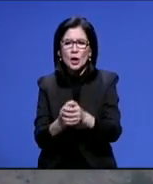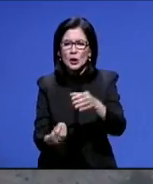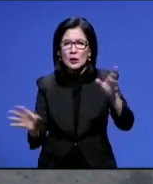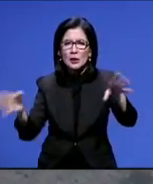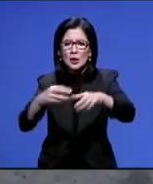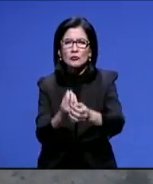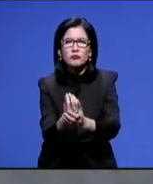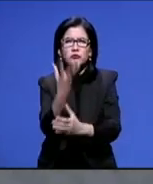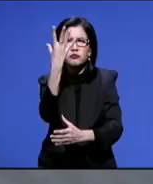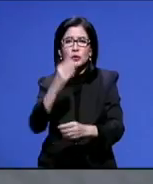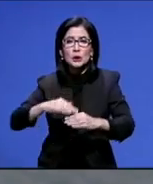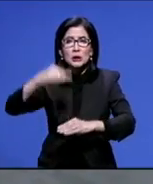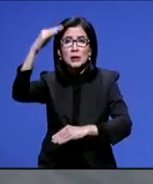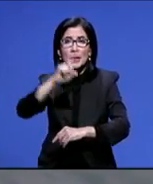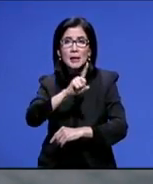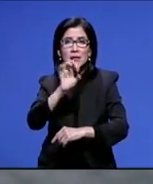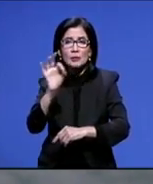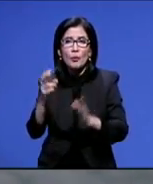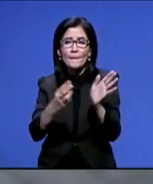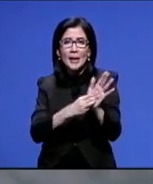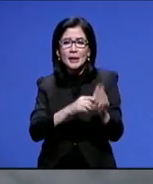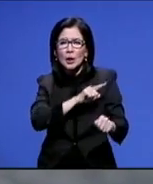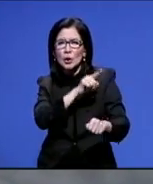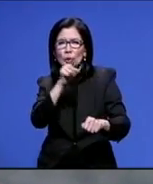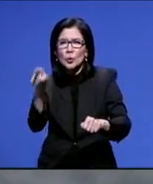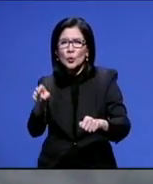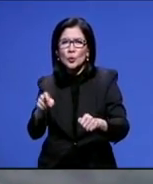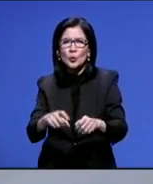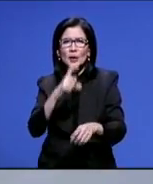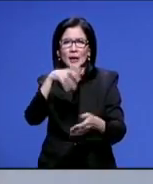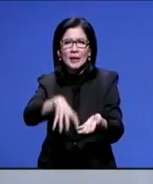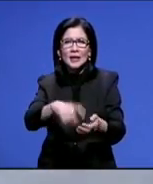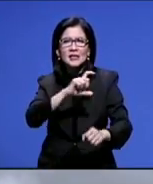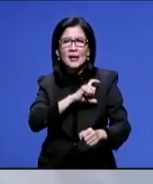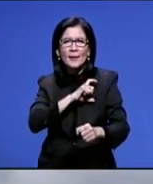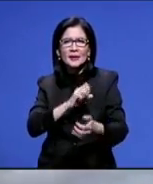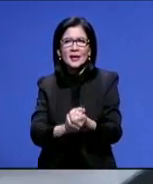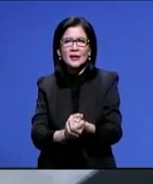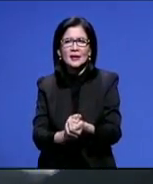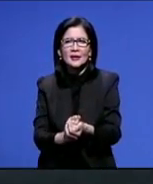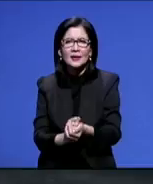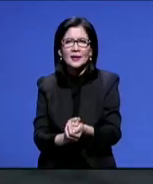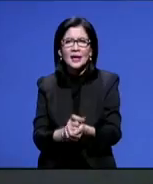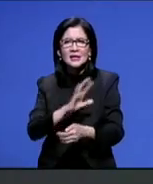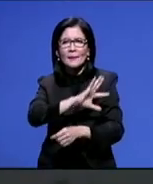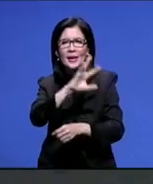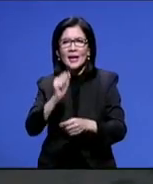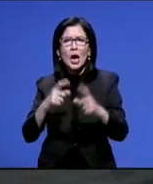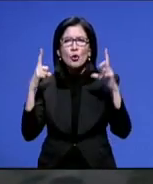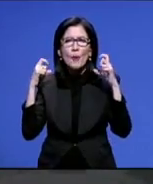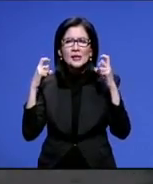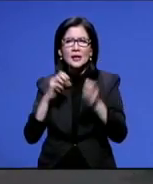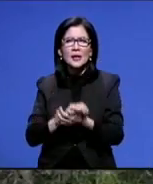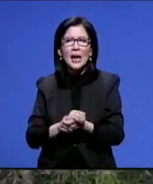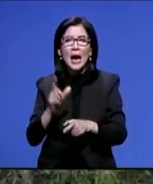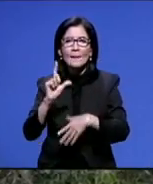abu setinggi 1000 meter ini diketahui mengarah ke wilayah Kecamatan Sukapura, Sumber, hingga Kabupaten Lumajang.